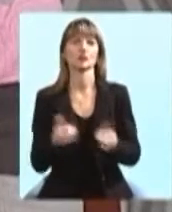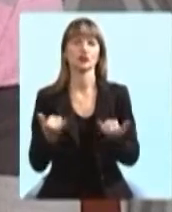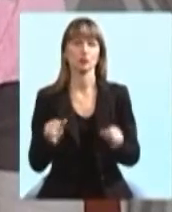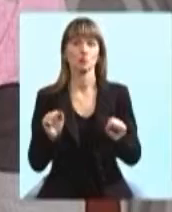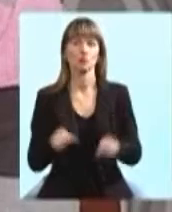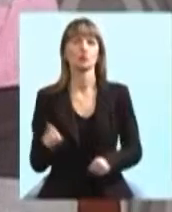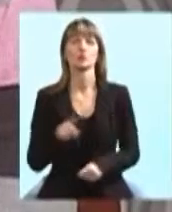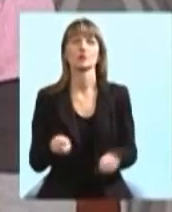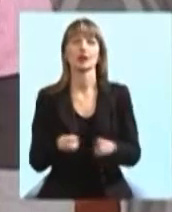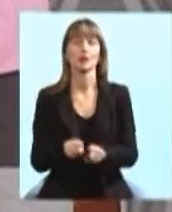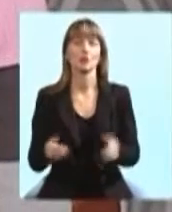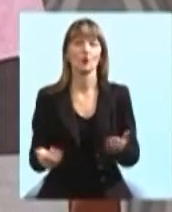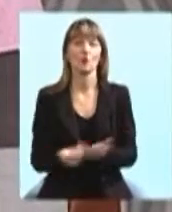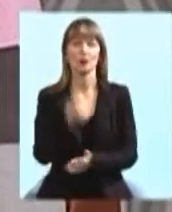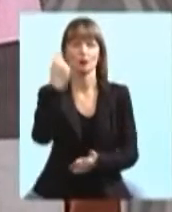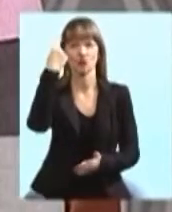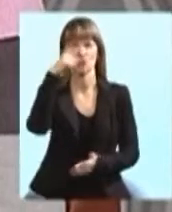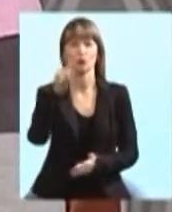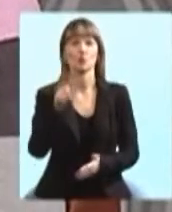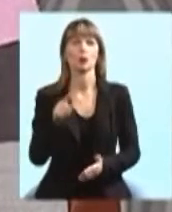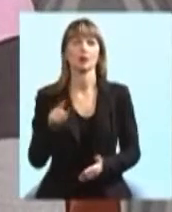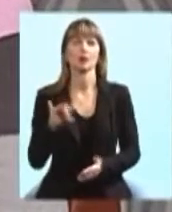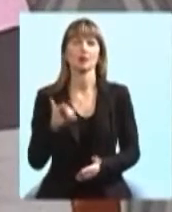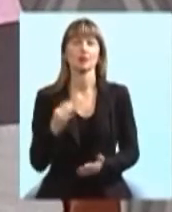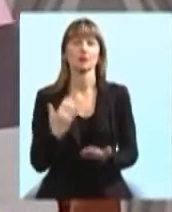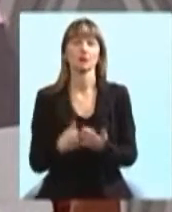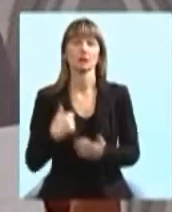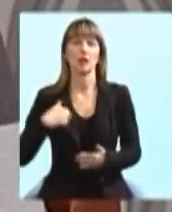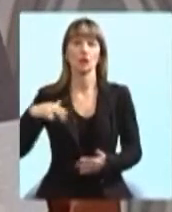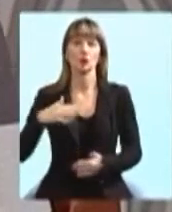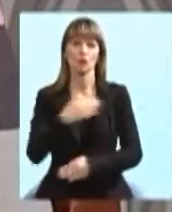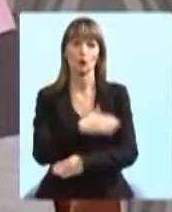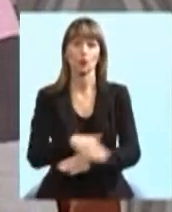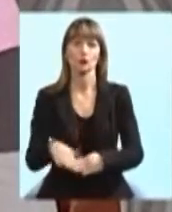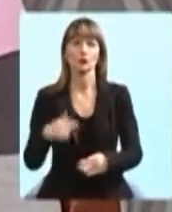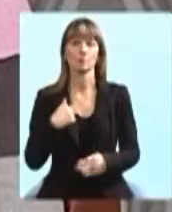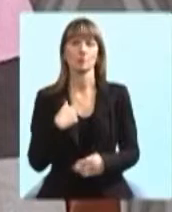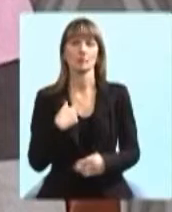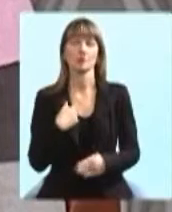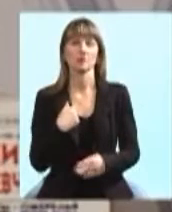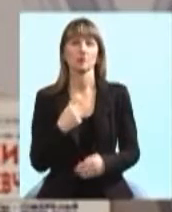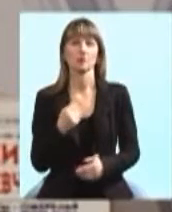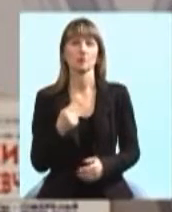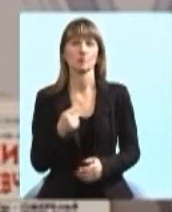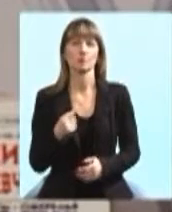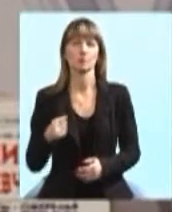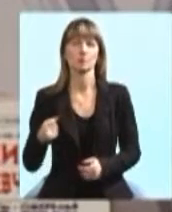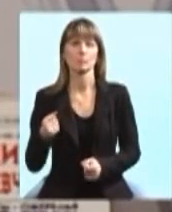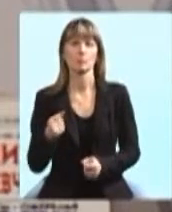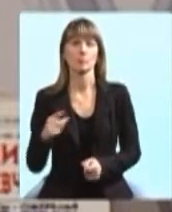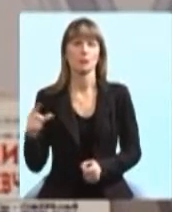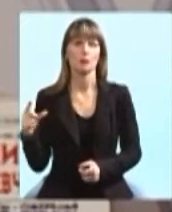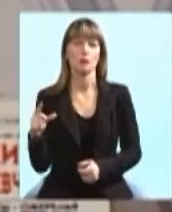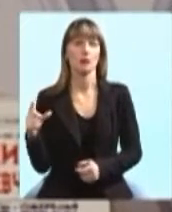можемо щось таке нове вигадати, якісь нові забобони? От, наприклад, йду я вулицею, а мені переїхали дорогу там